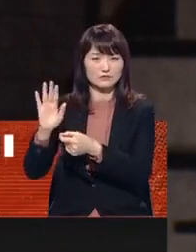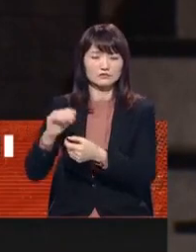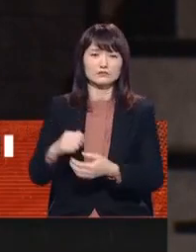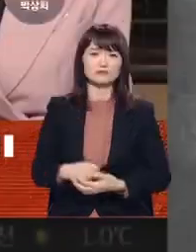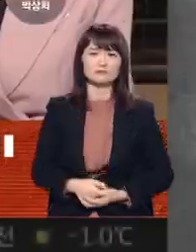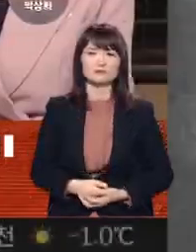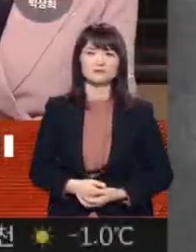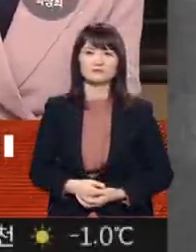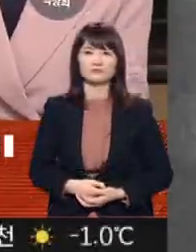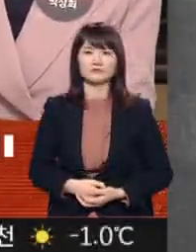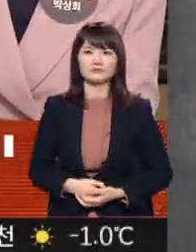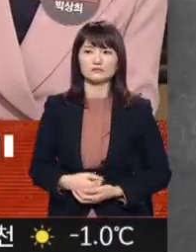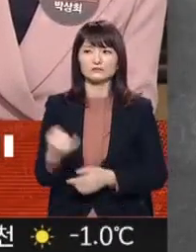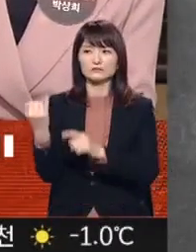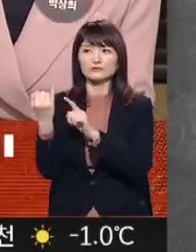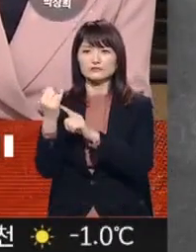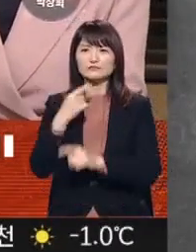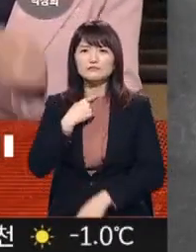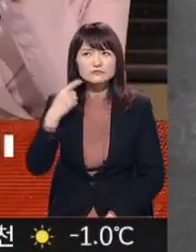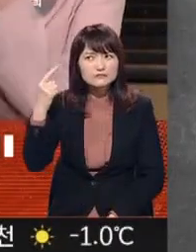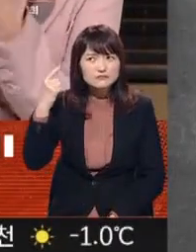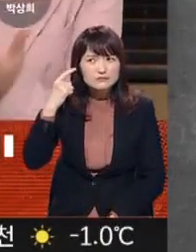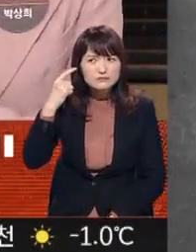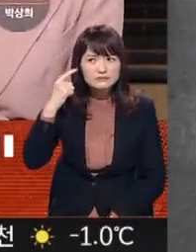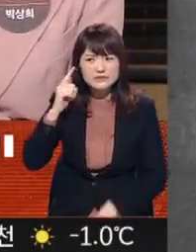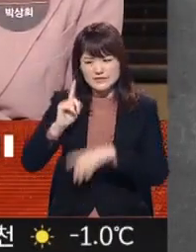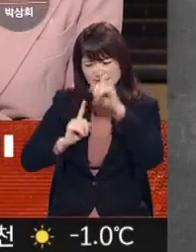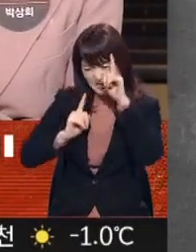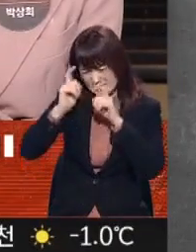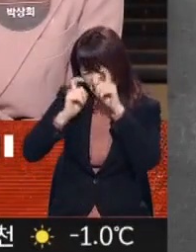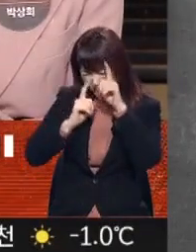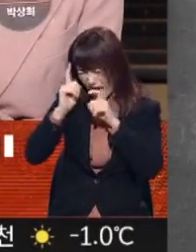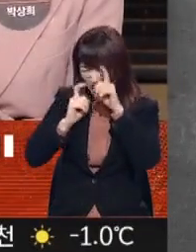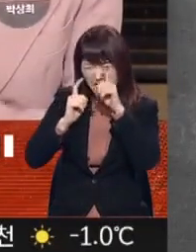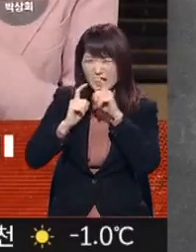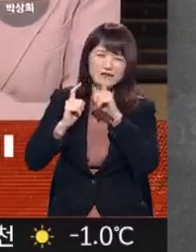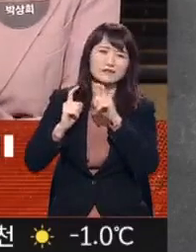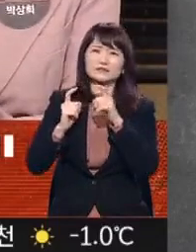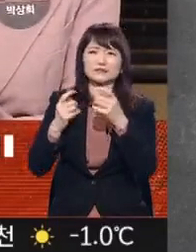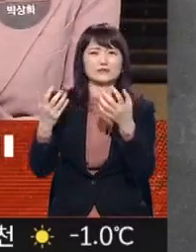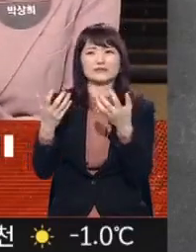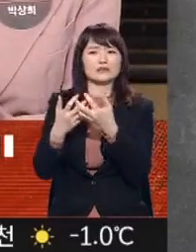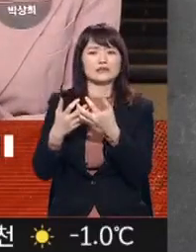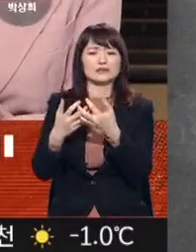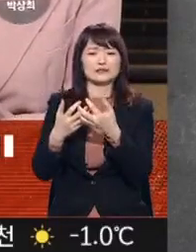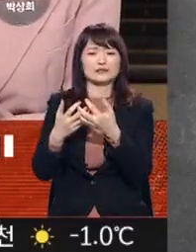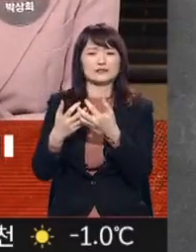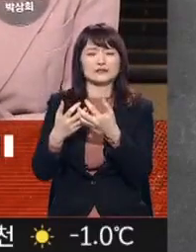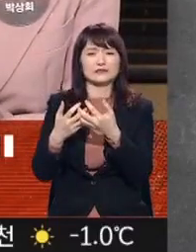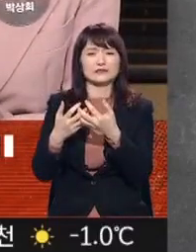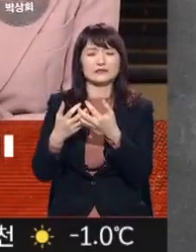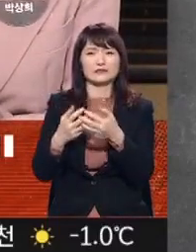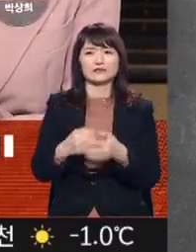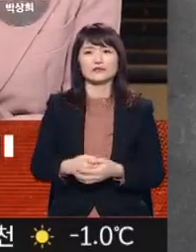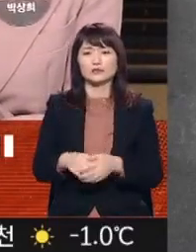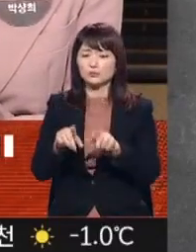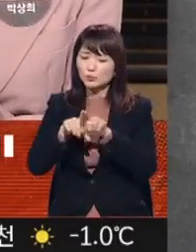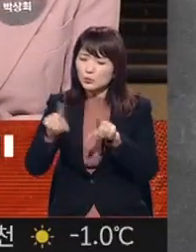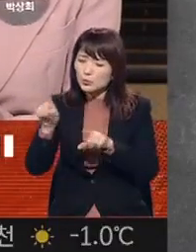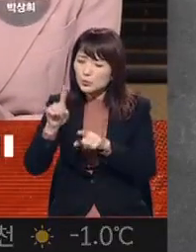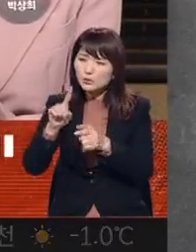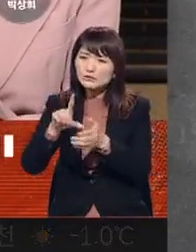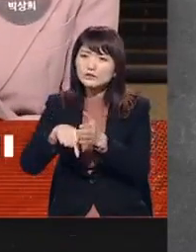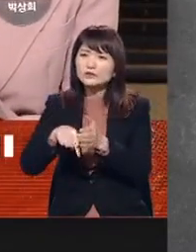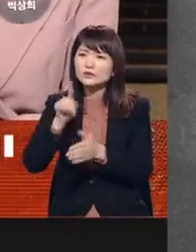그 다음에이 여성의 목소리에서는 정말 짜증이 가득해요 아이 네에 대해서 얘기하는 그러니까 보통 때 또 어떤